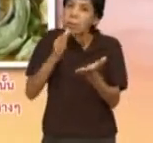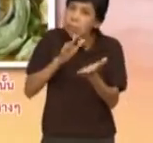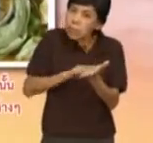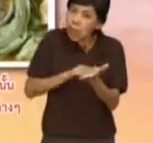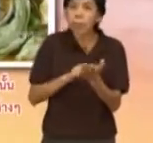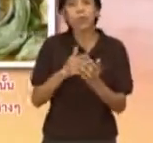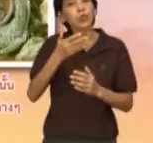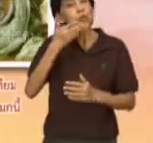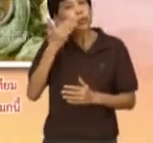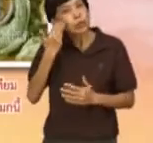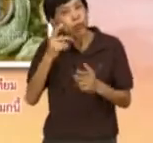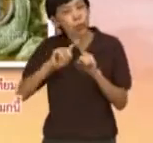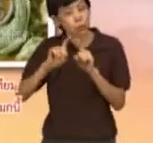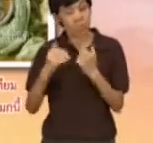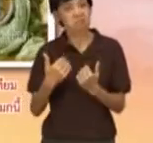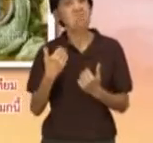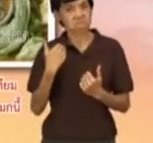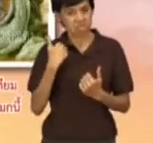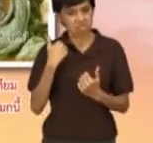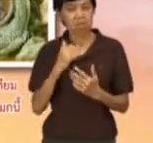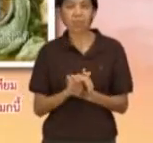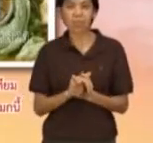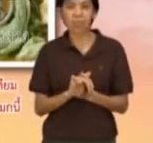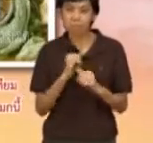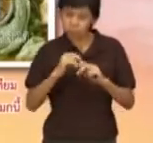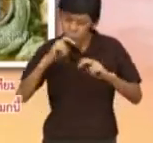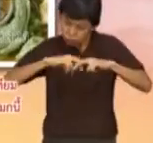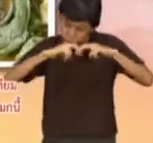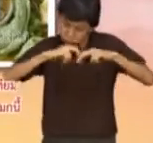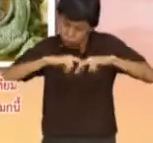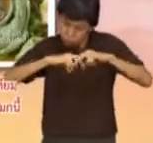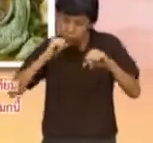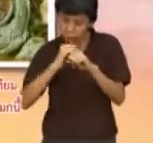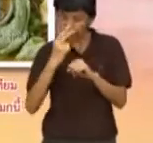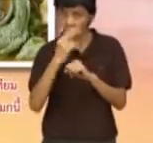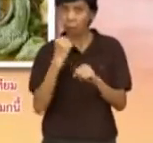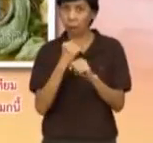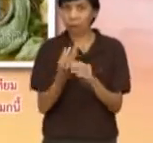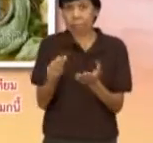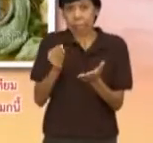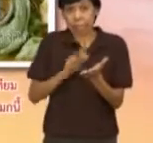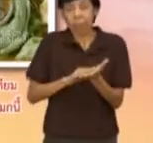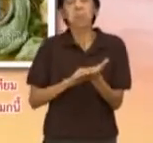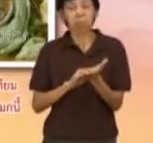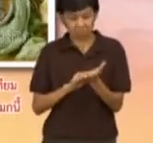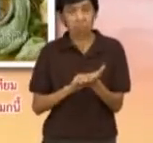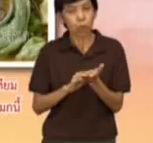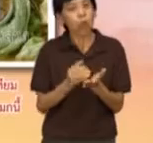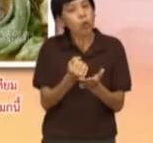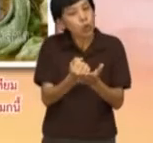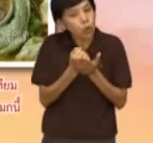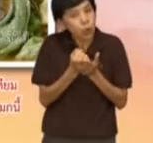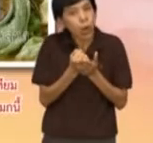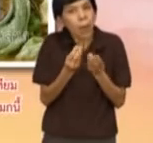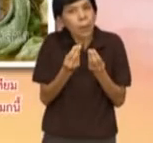คะมีพริกต่างๆซึ่งขณะนี้เนี่ยทางผลวิจัยทางตะวันตกพบว่ากระเทียมจะช่วยควบคุมระดับ